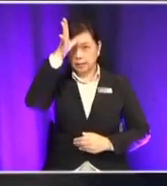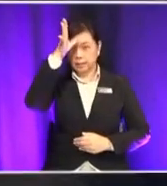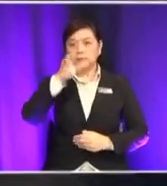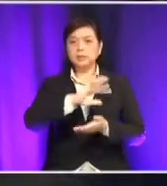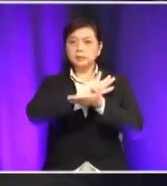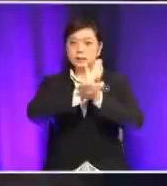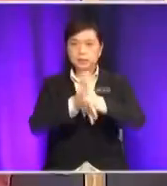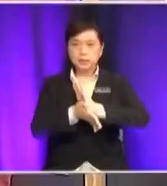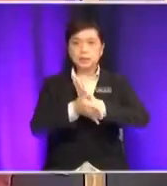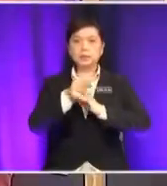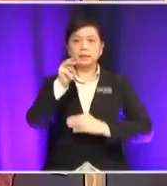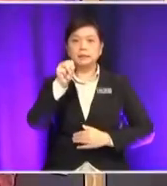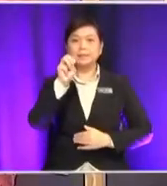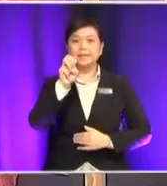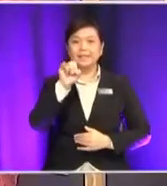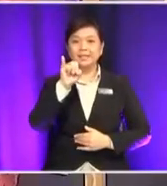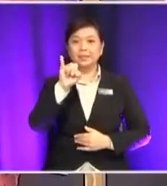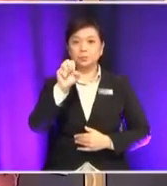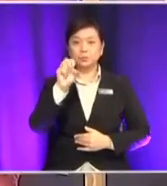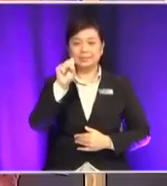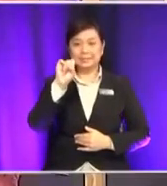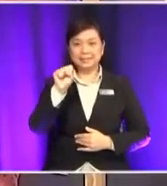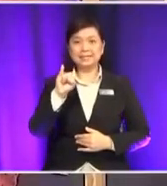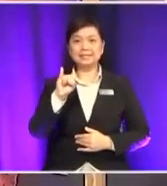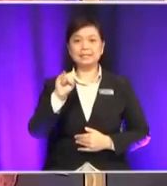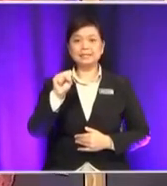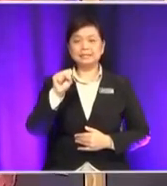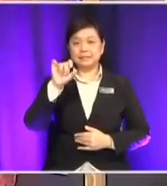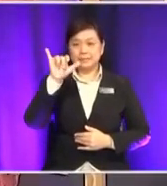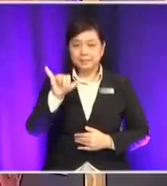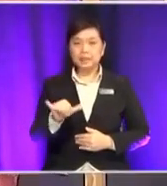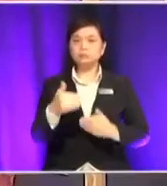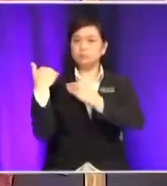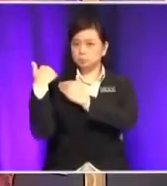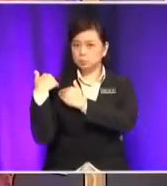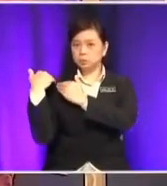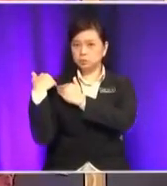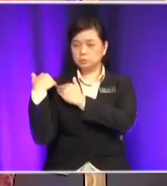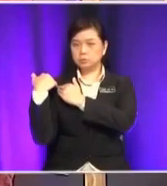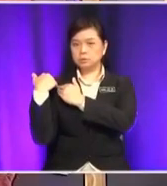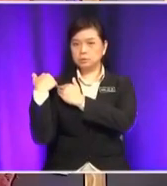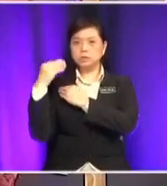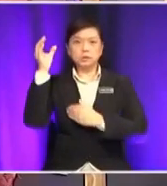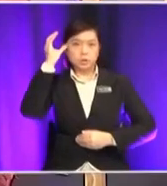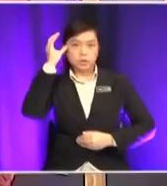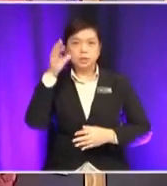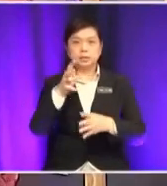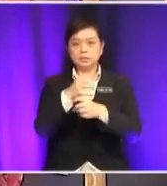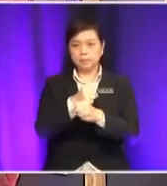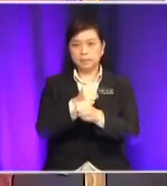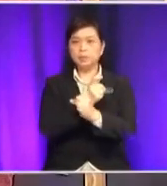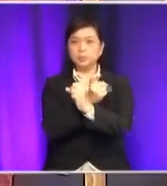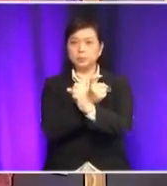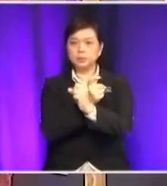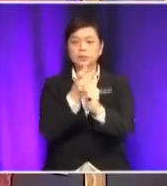bertanggung jawab untuk memastikan Kris mendapat kromosom daripada ibu dan baper So inilah yang memasti